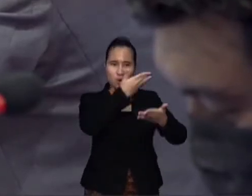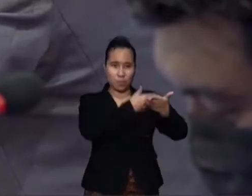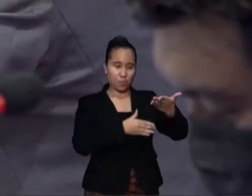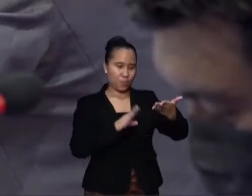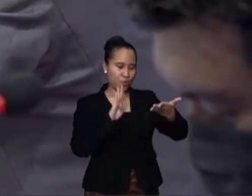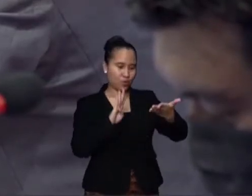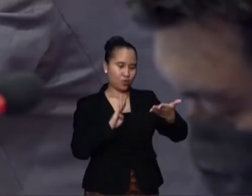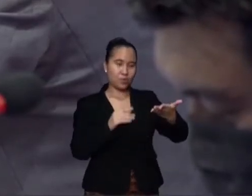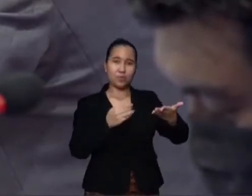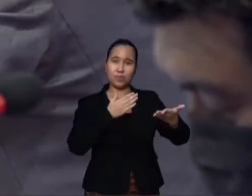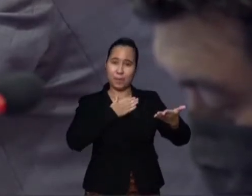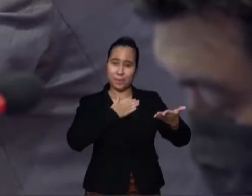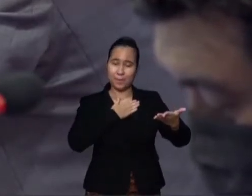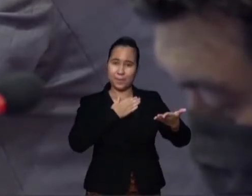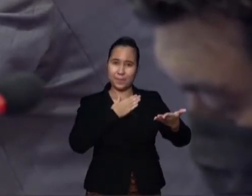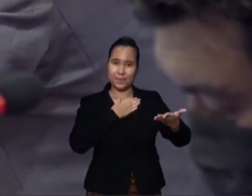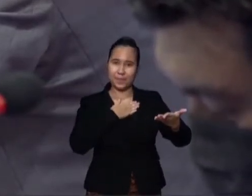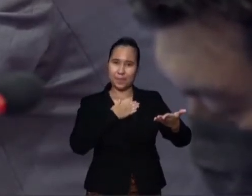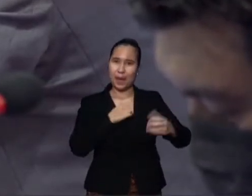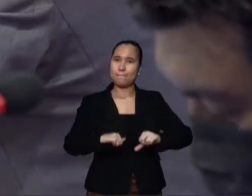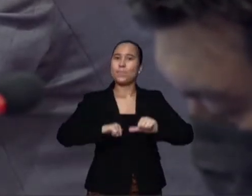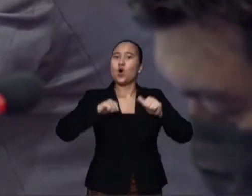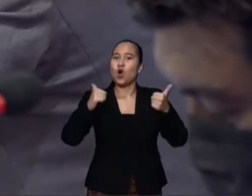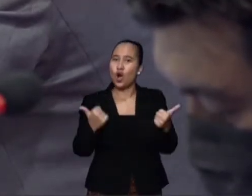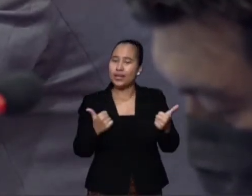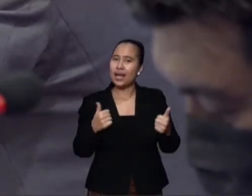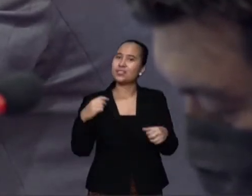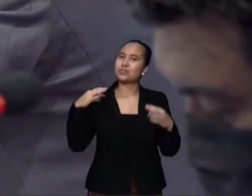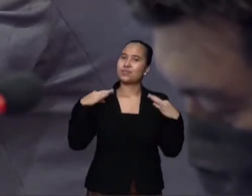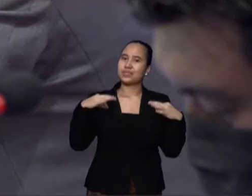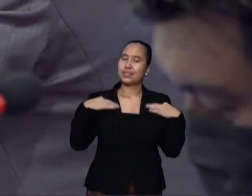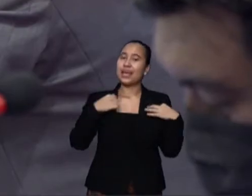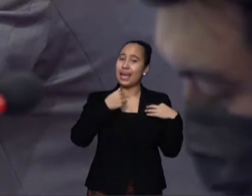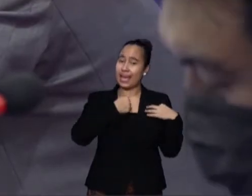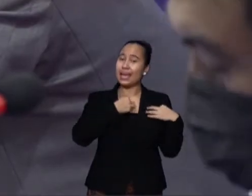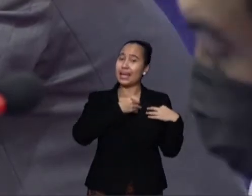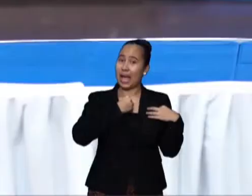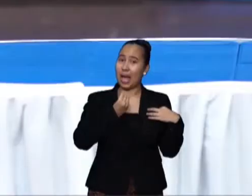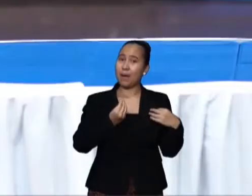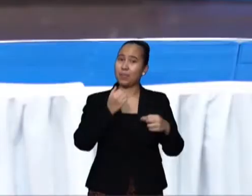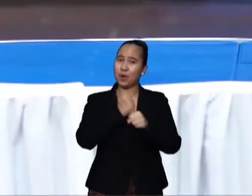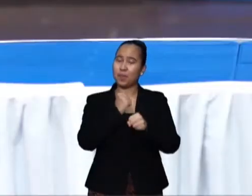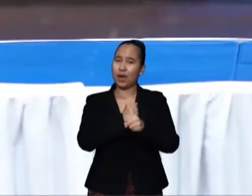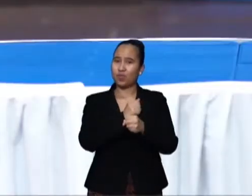periode vanaf mijn aantreden als minister. En ik heb een begroting gemaakt voor de